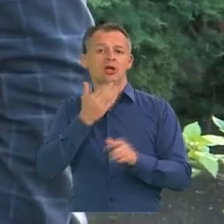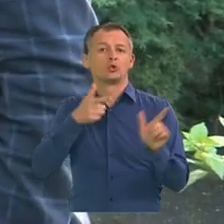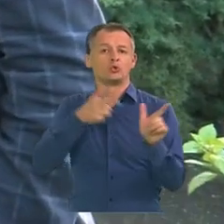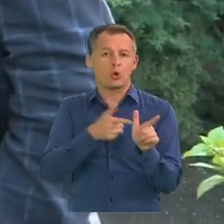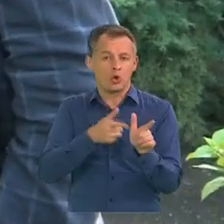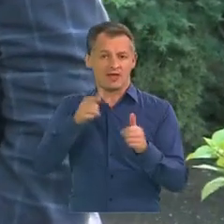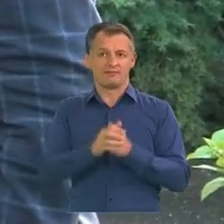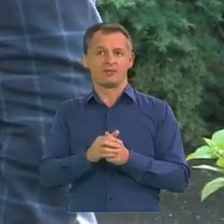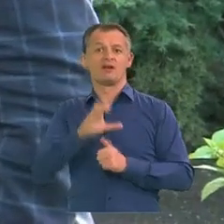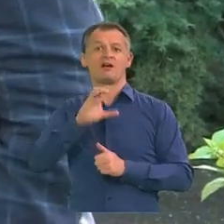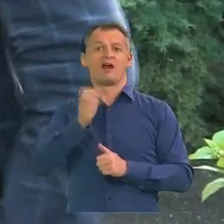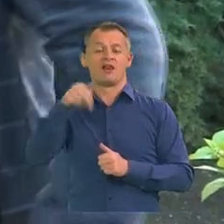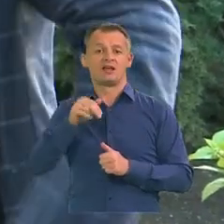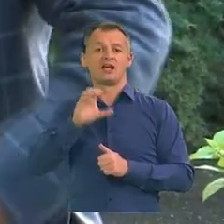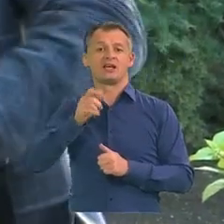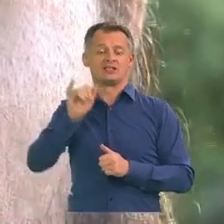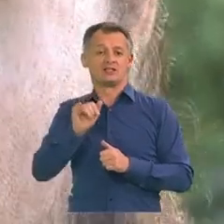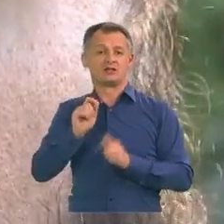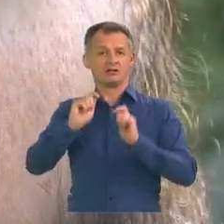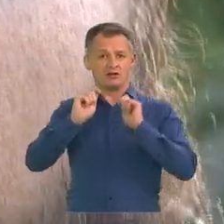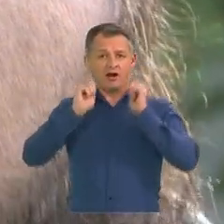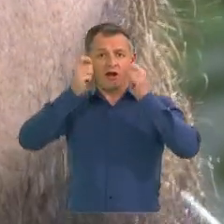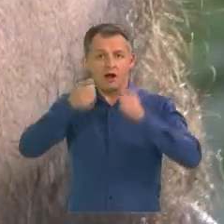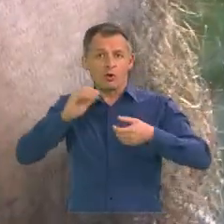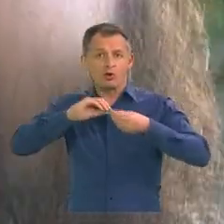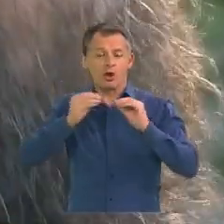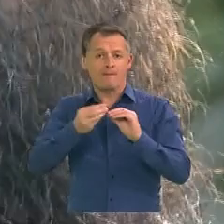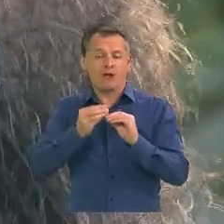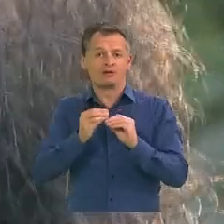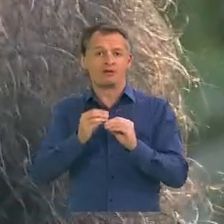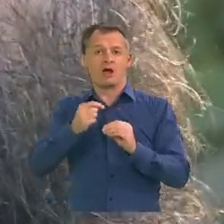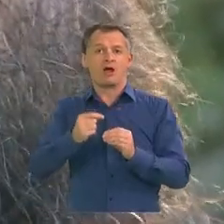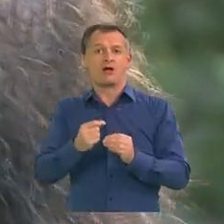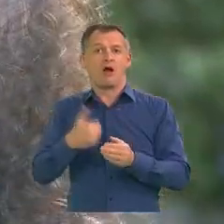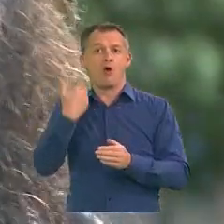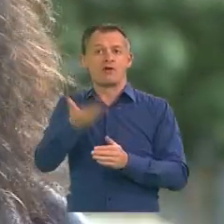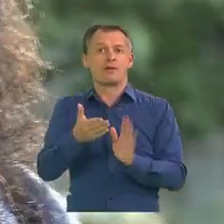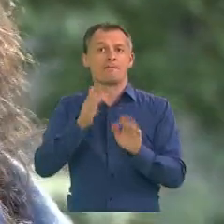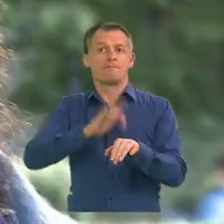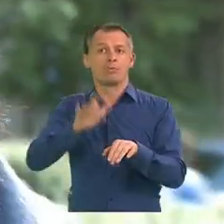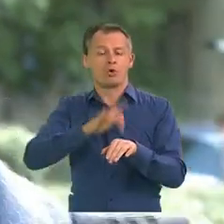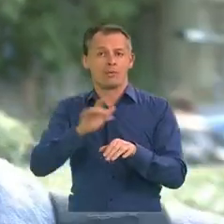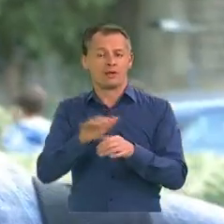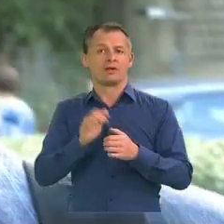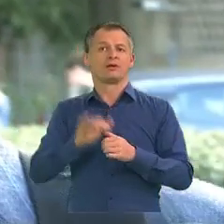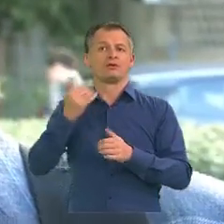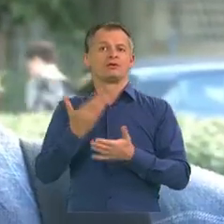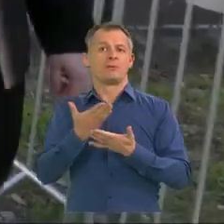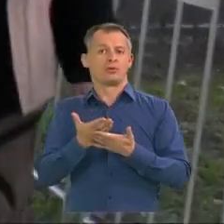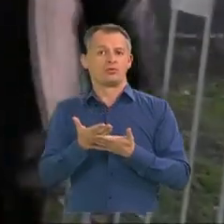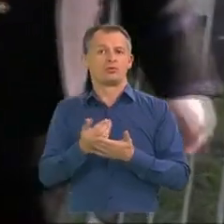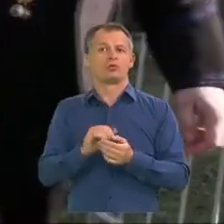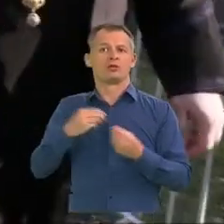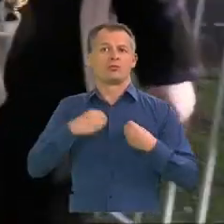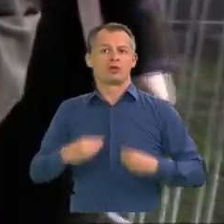Cristi Călin, călugărul amant, a pus la dispoziția procurorilor probele pe care susține că le deține în cazul mai multor prelați și al deputatului Aurel Bălășoiu.